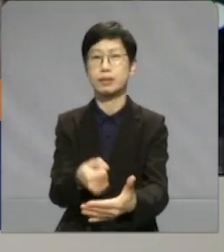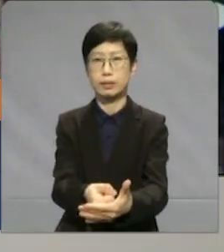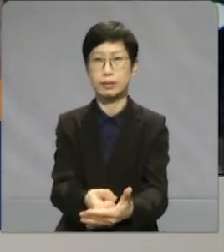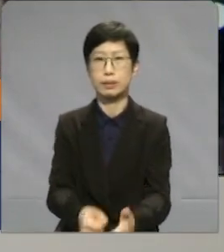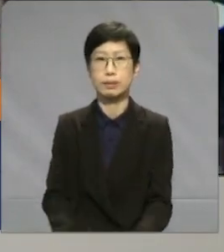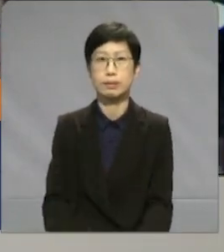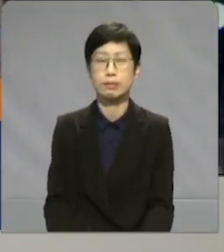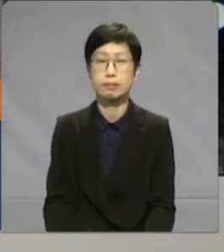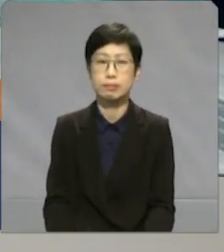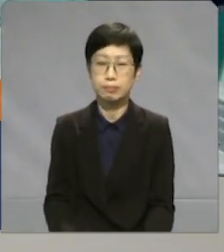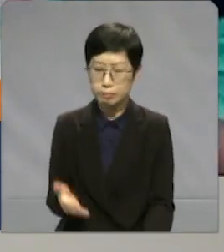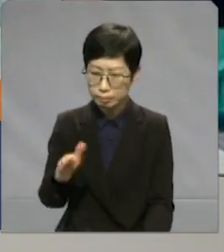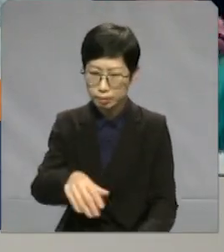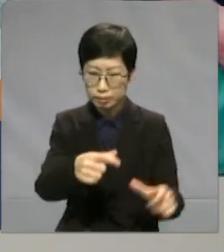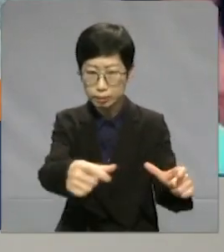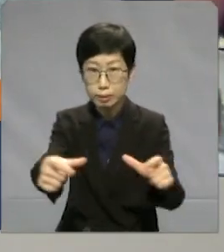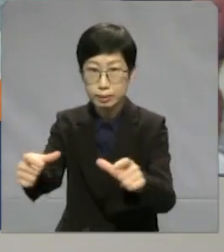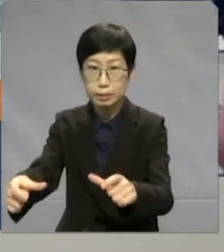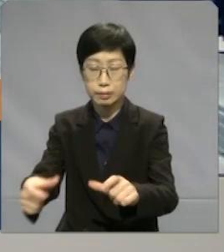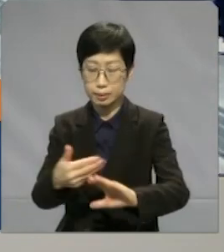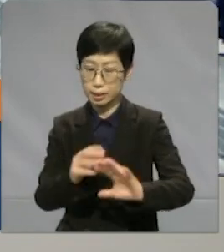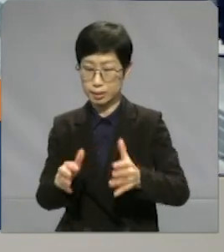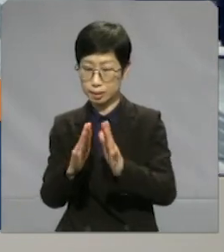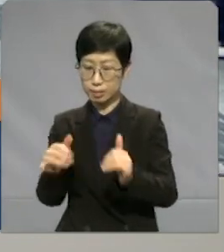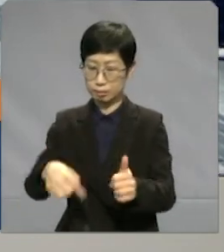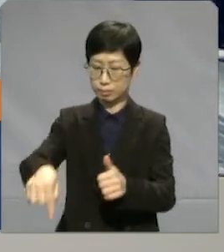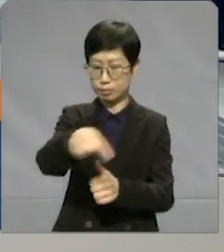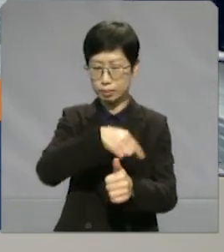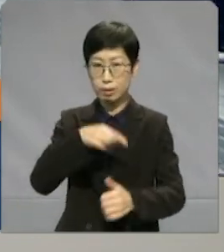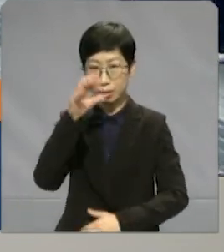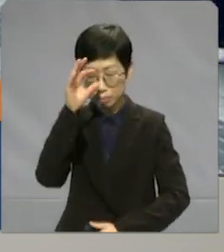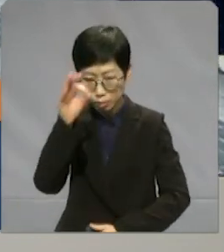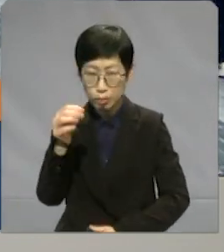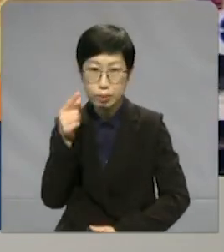합니다. 다만 지역에 따라 외국인 거주 상황을